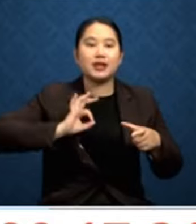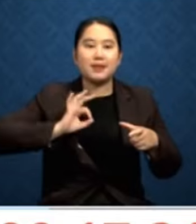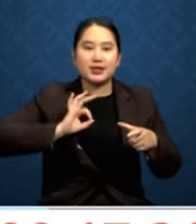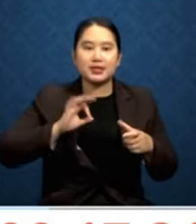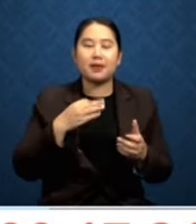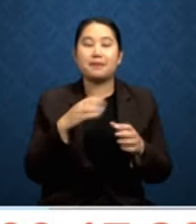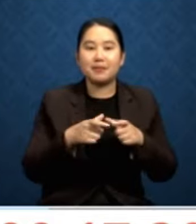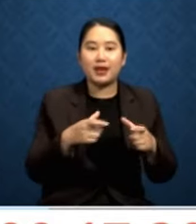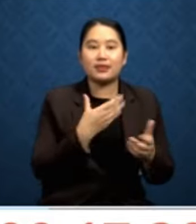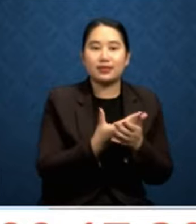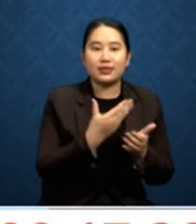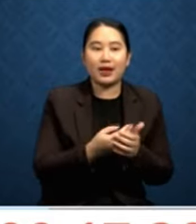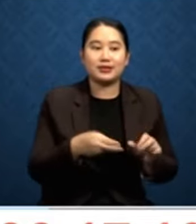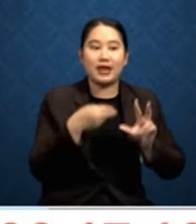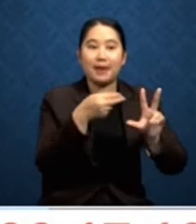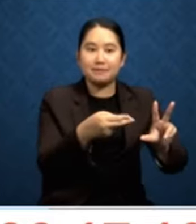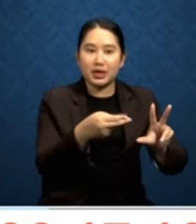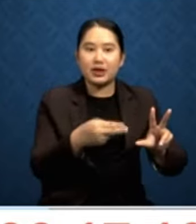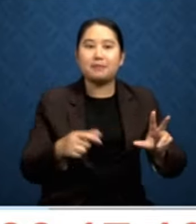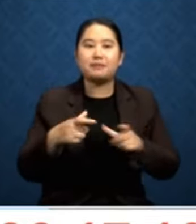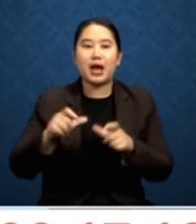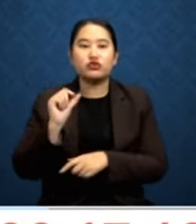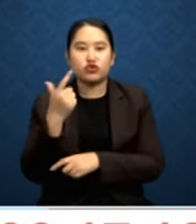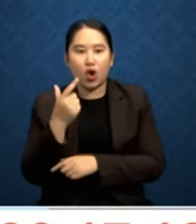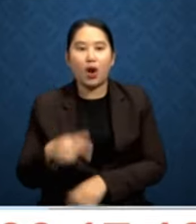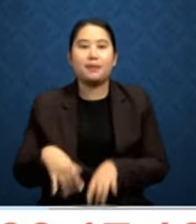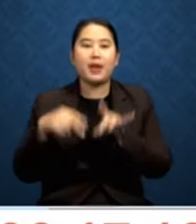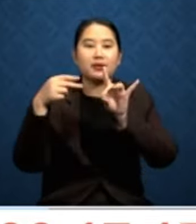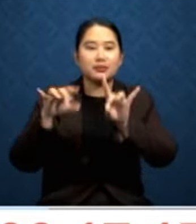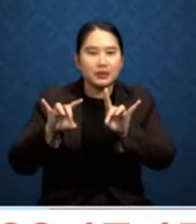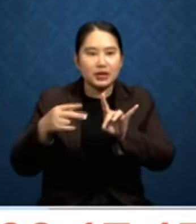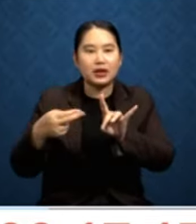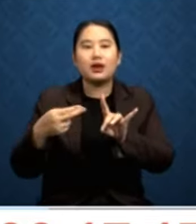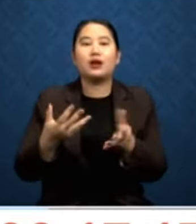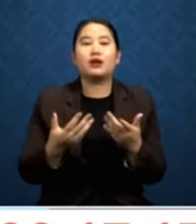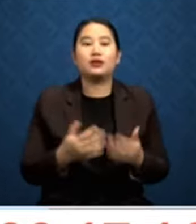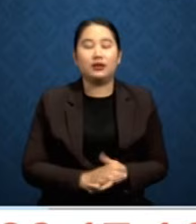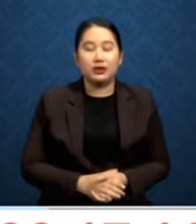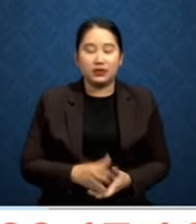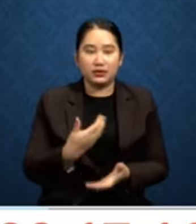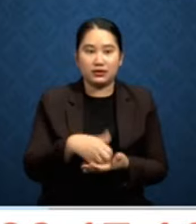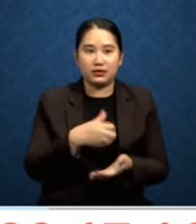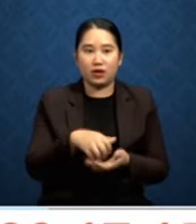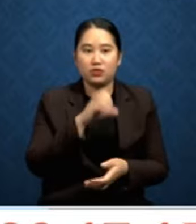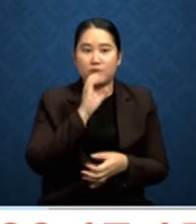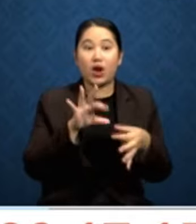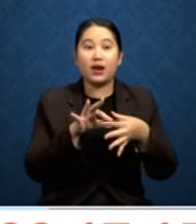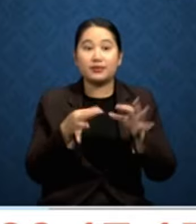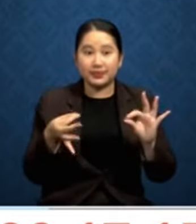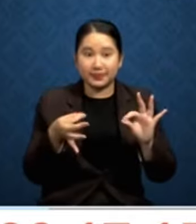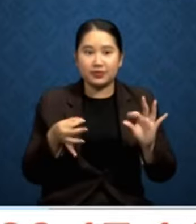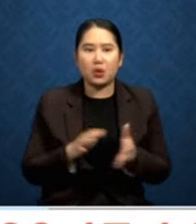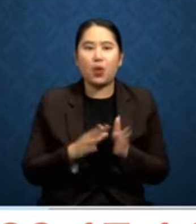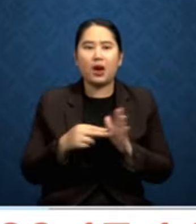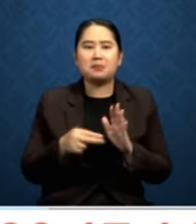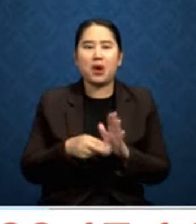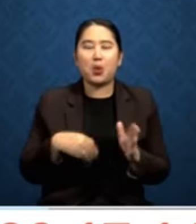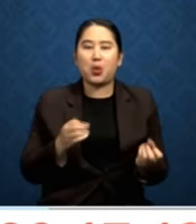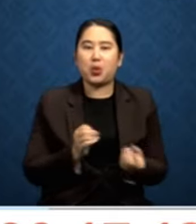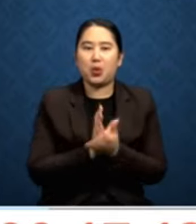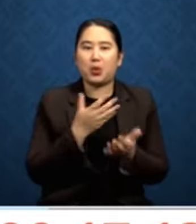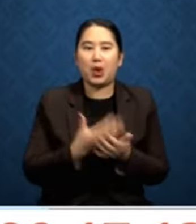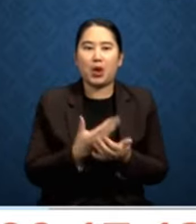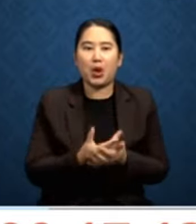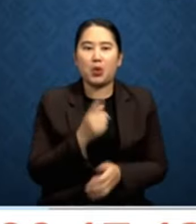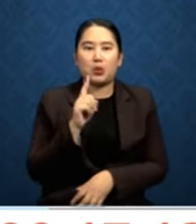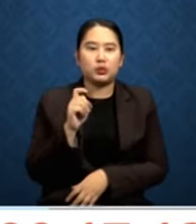นเสีย 30, สมาชิกบัตทองเสีย 80,000 คดีนี้เนี่ย ก็สรางความเสยหายอย่มากม